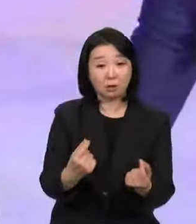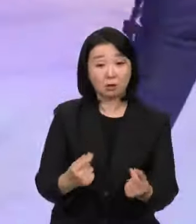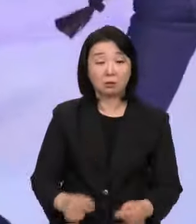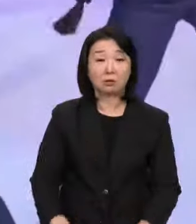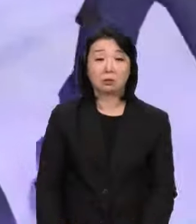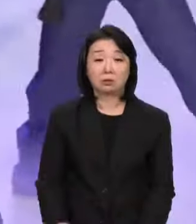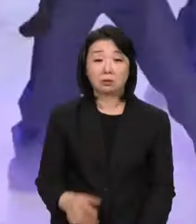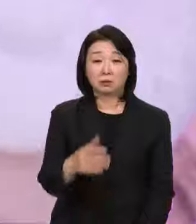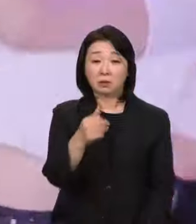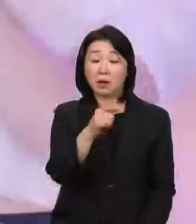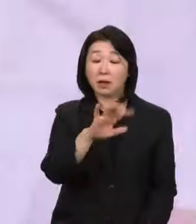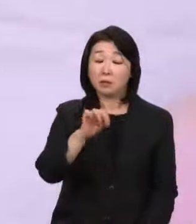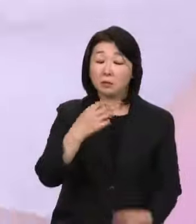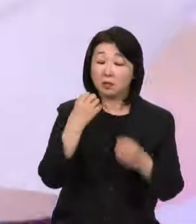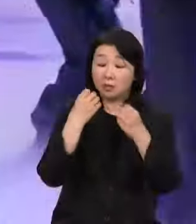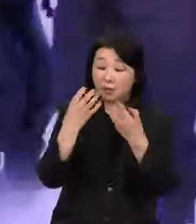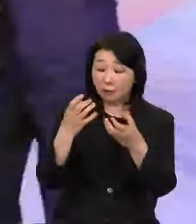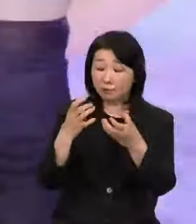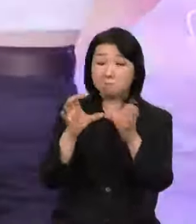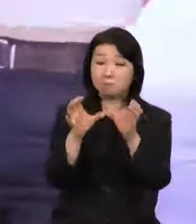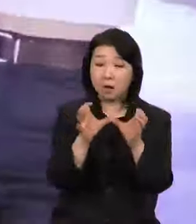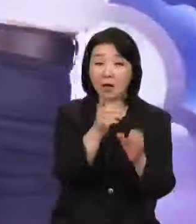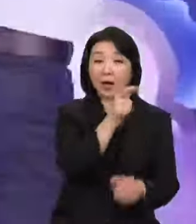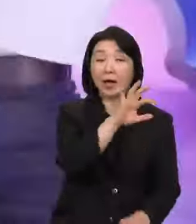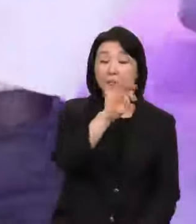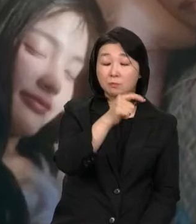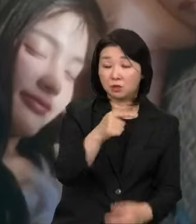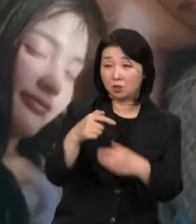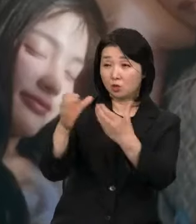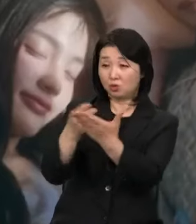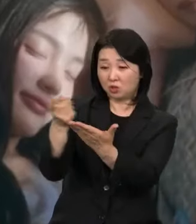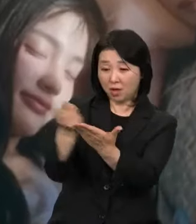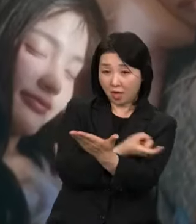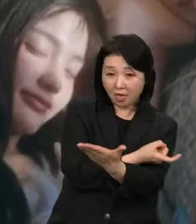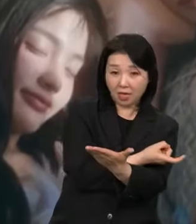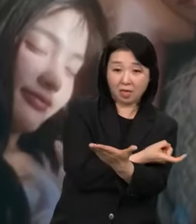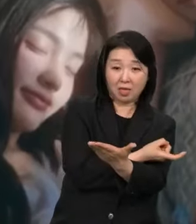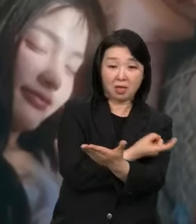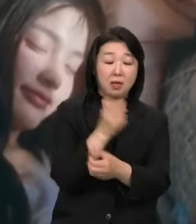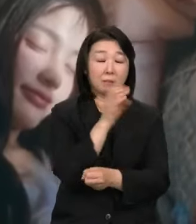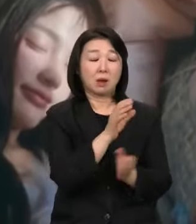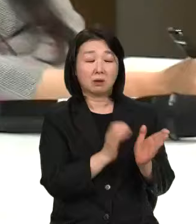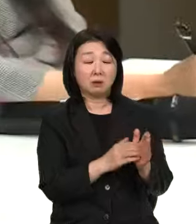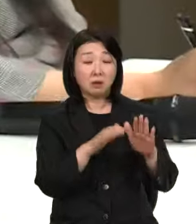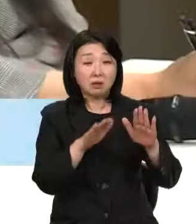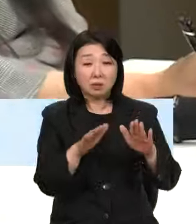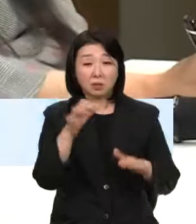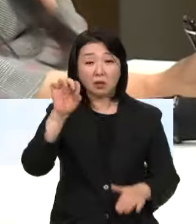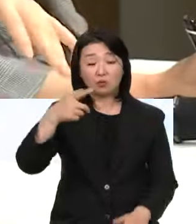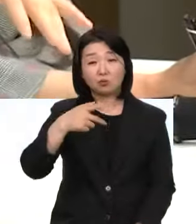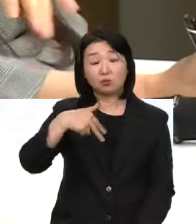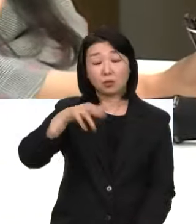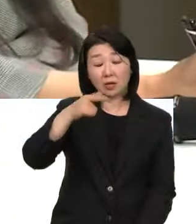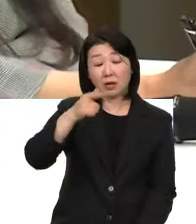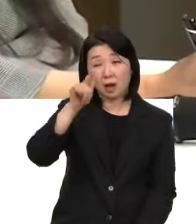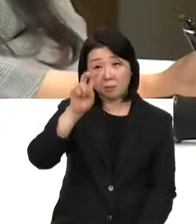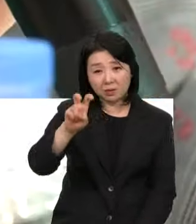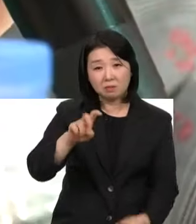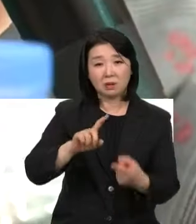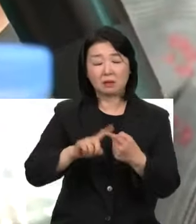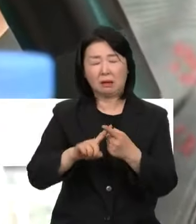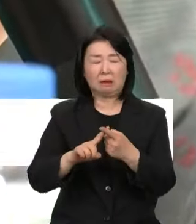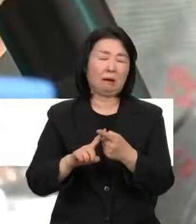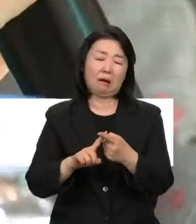앞서 하이브의 신인 걸그룹 아일리시 뉴진스를 표절했다는 의혹을 제기했던 민 대표는 이번엔 르세라핌에 밀려 뉴진스가 데뷔